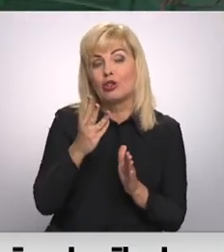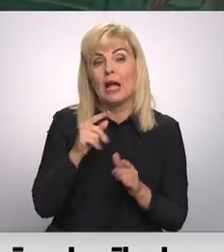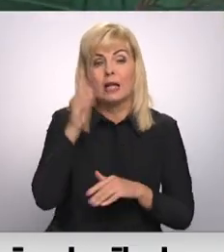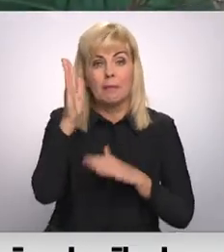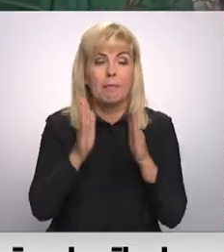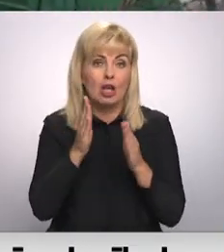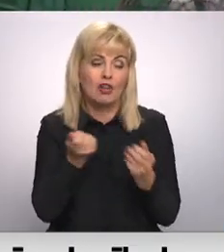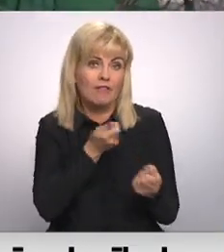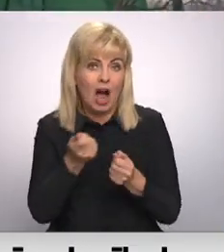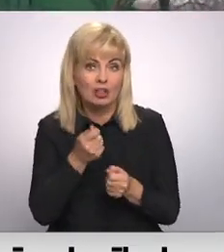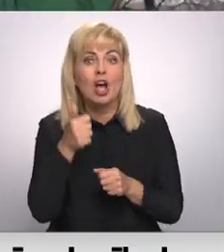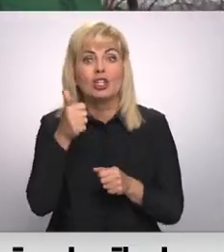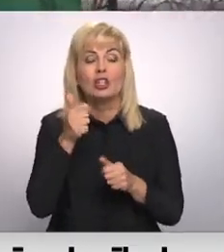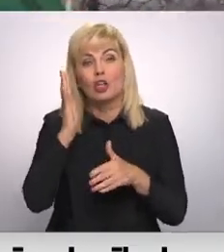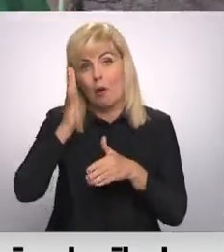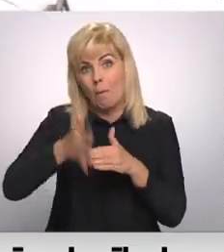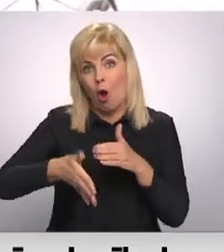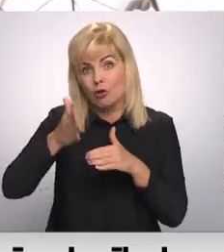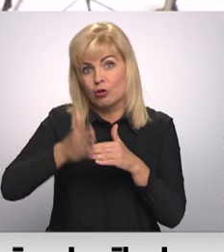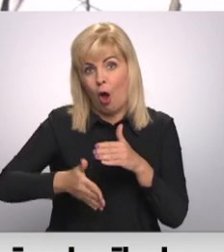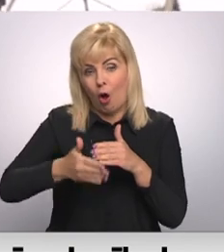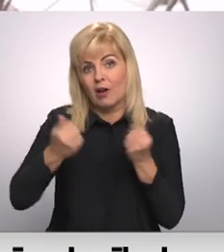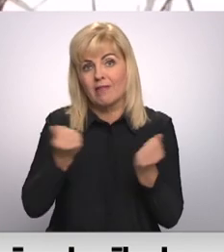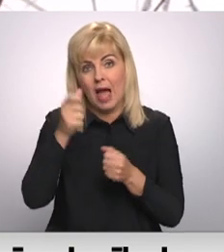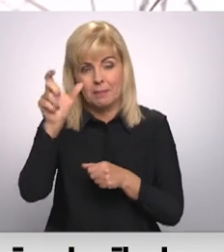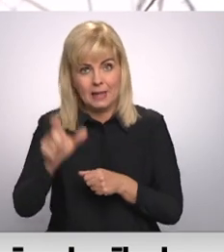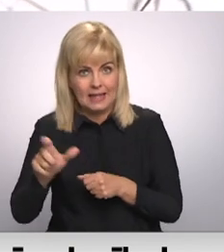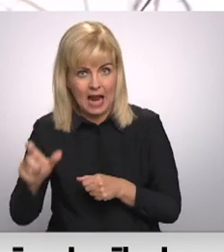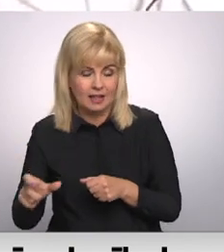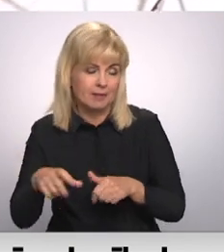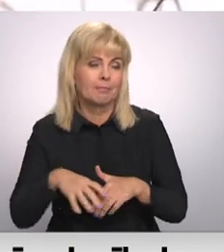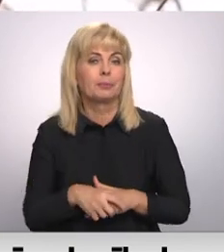tehnikas vadītāji un 6 motorzāļu operatori.